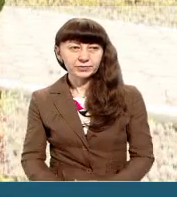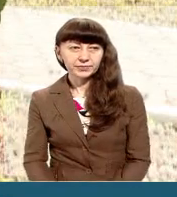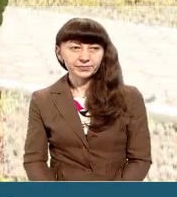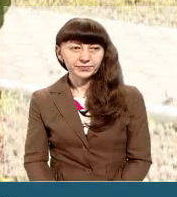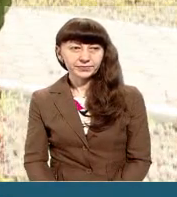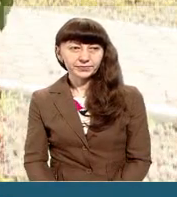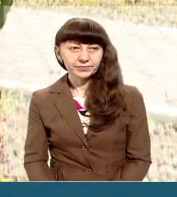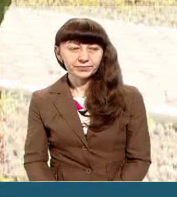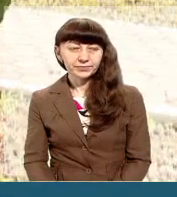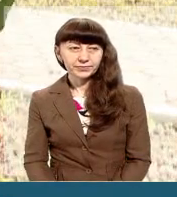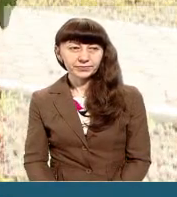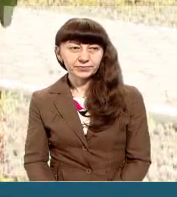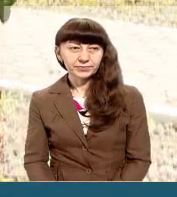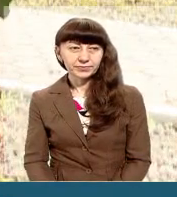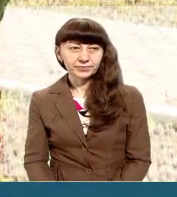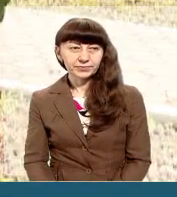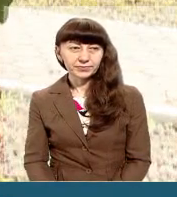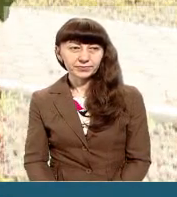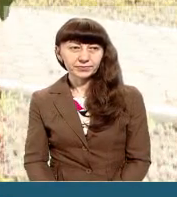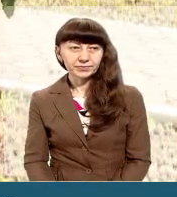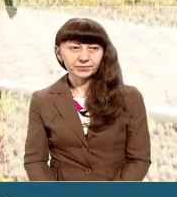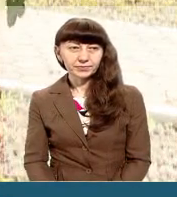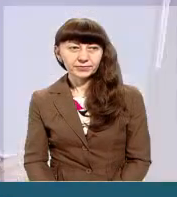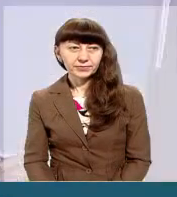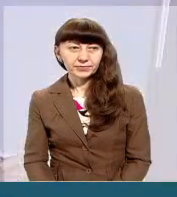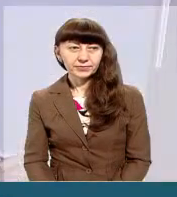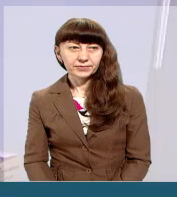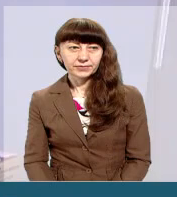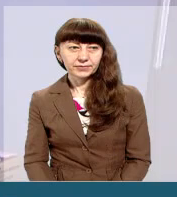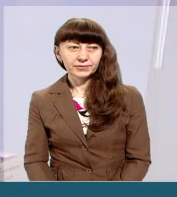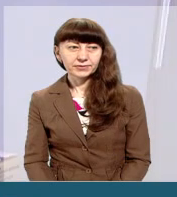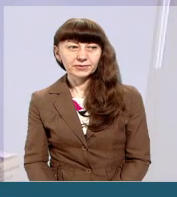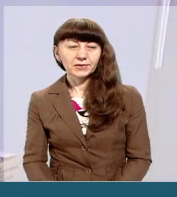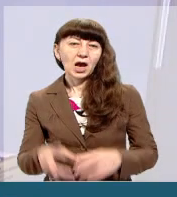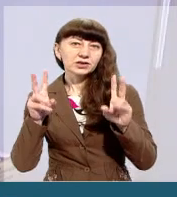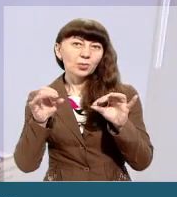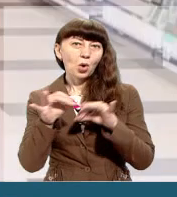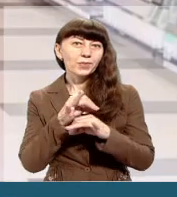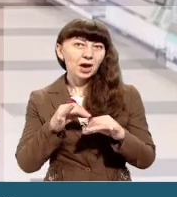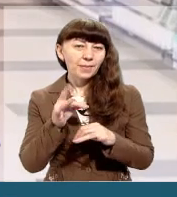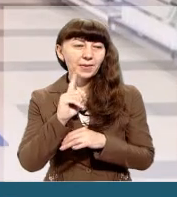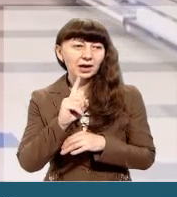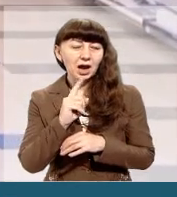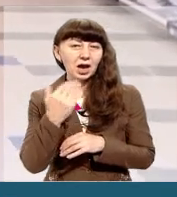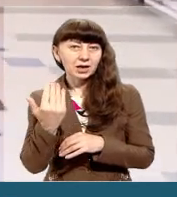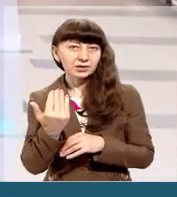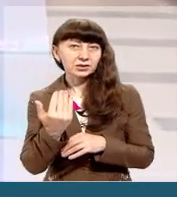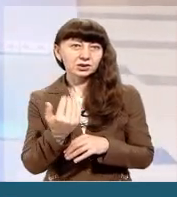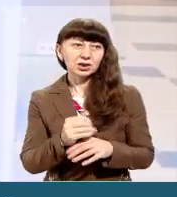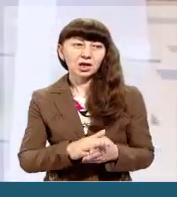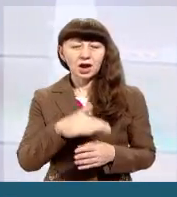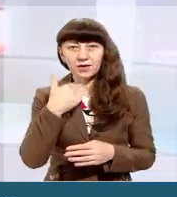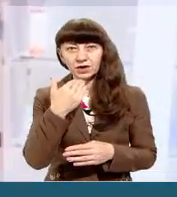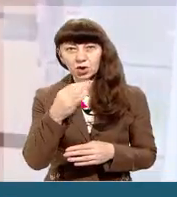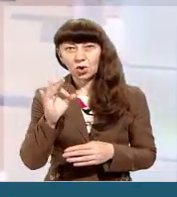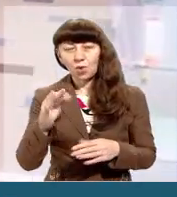позволяет нам отслеживать препараты до пациента. Тема вызывает дискуссии. Пока одни приводят убедительные доводы